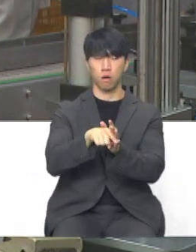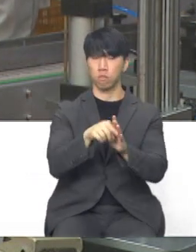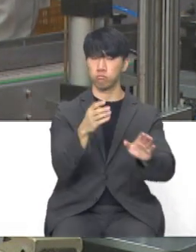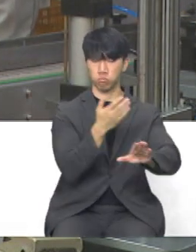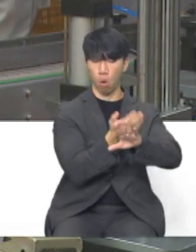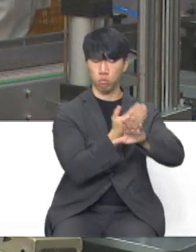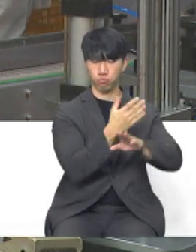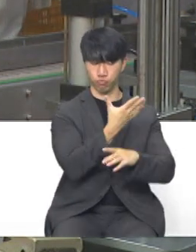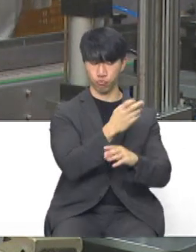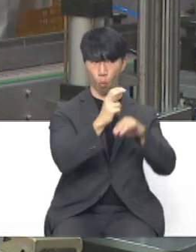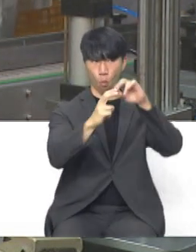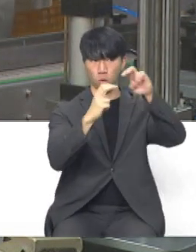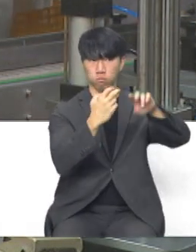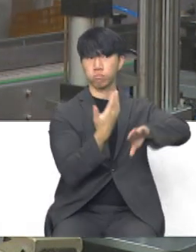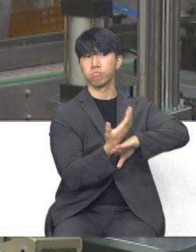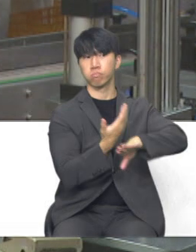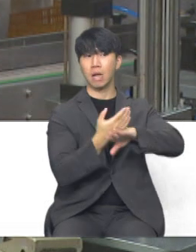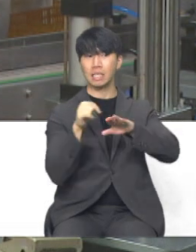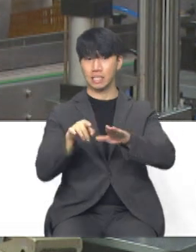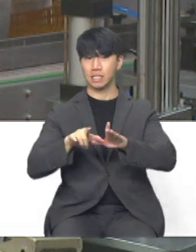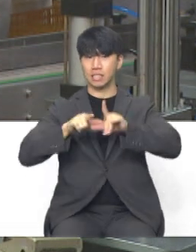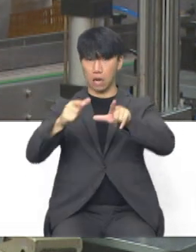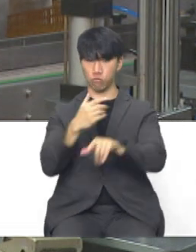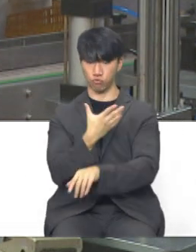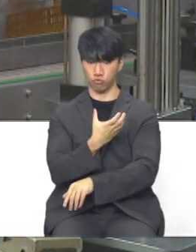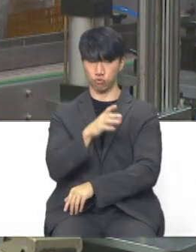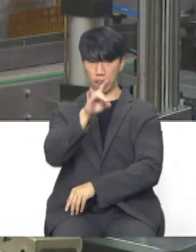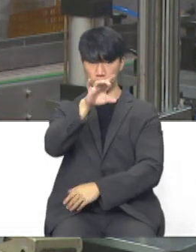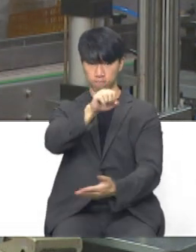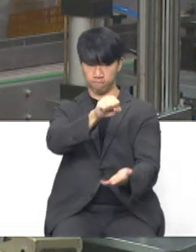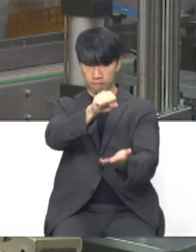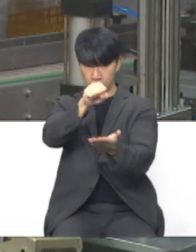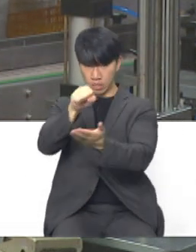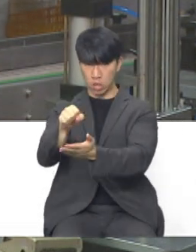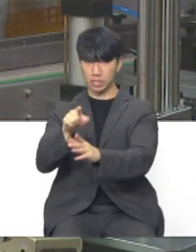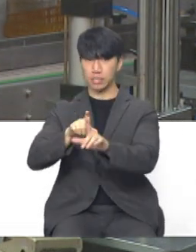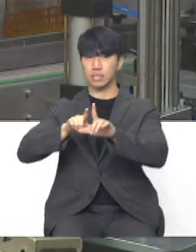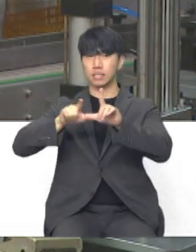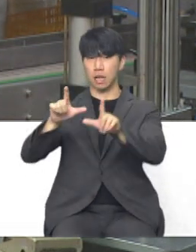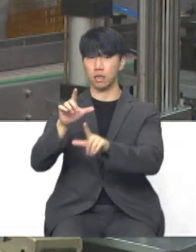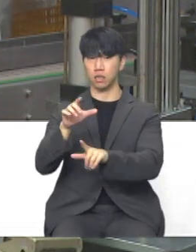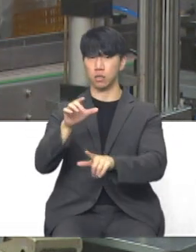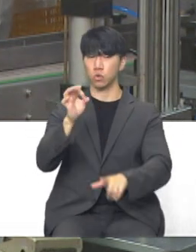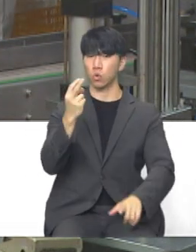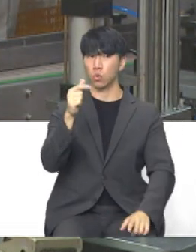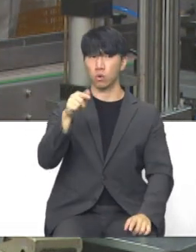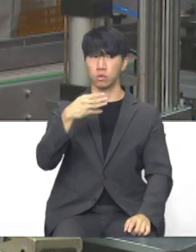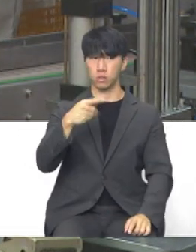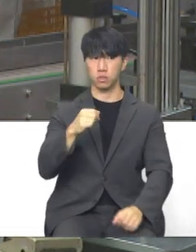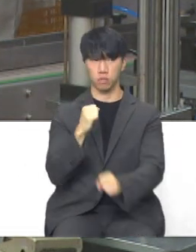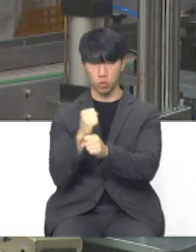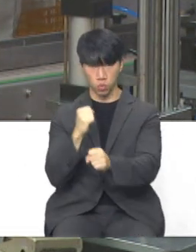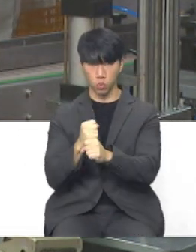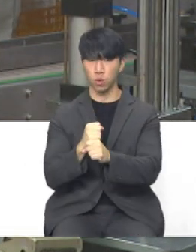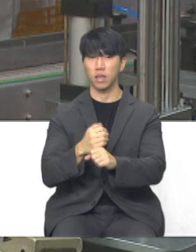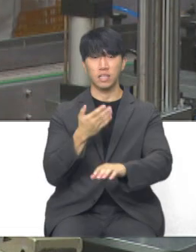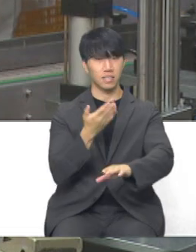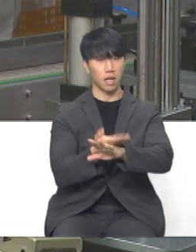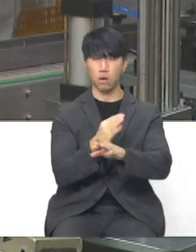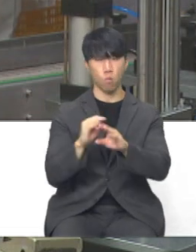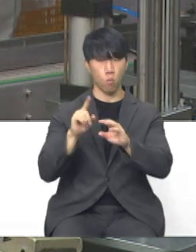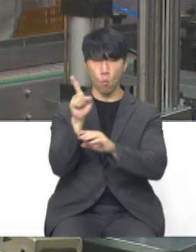저희는 제 유업체랑 다르게 당일 생산된 거 당일 만들고 있고 또 다른 식품 첨가물을 일체 넣지